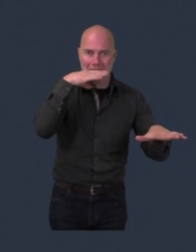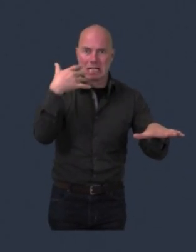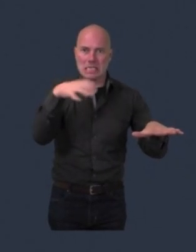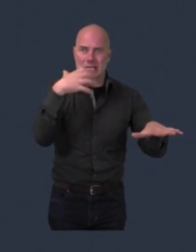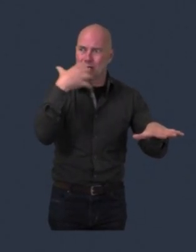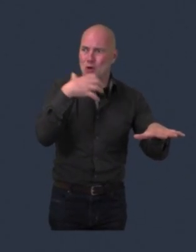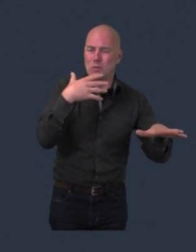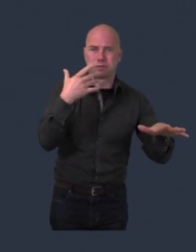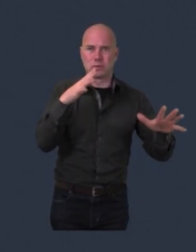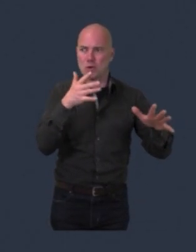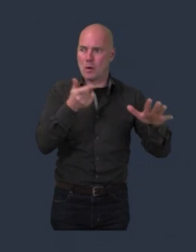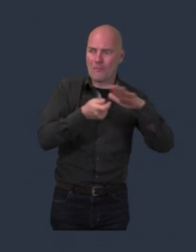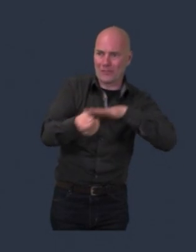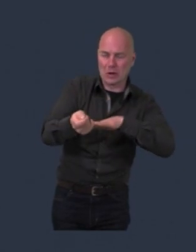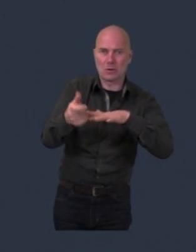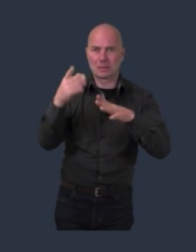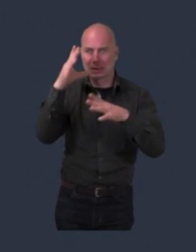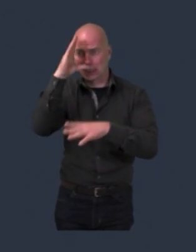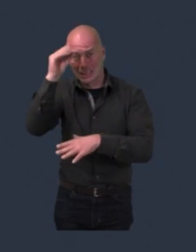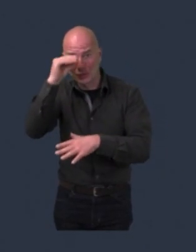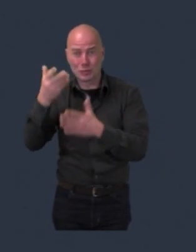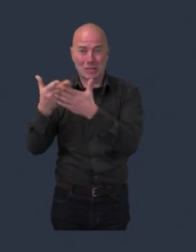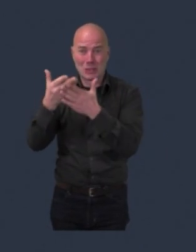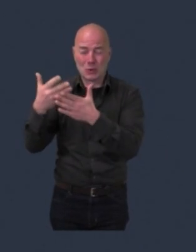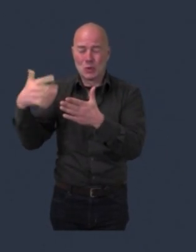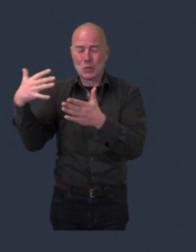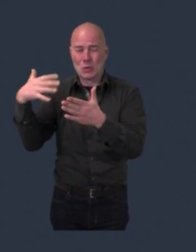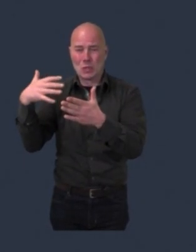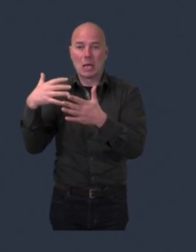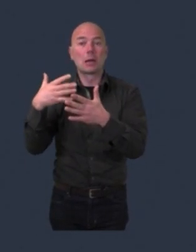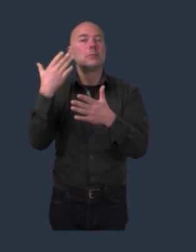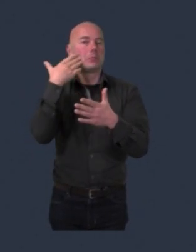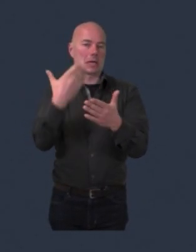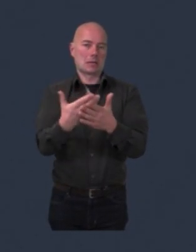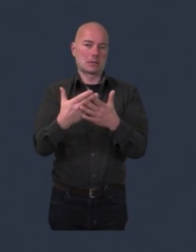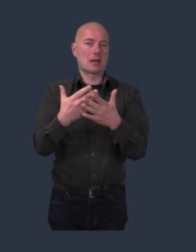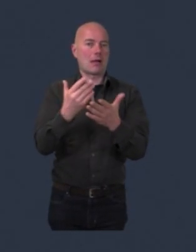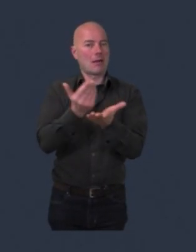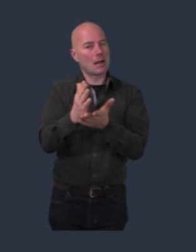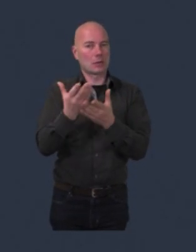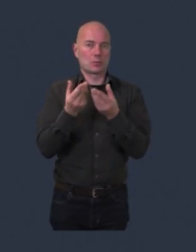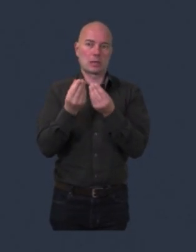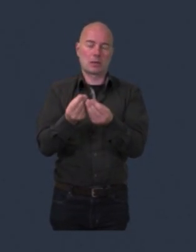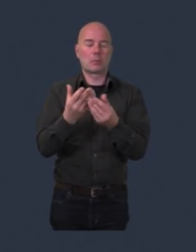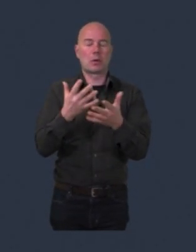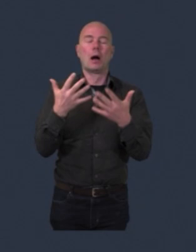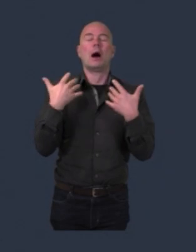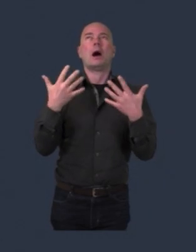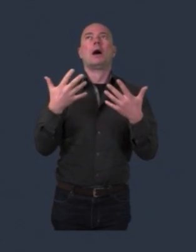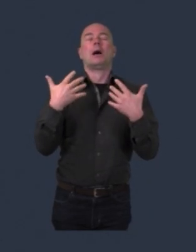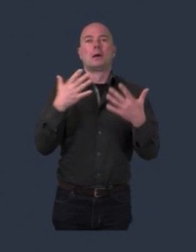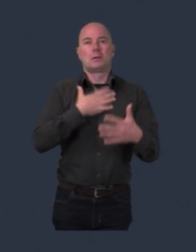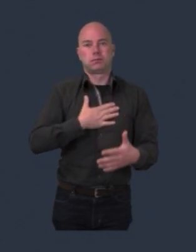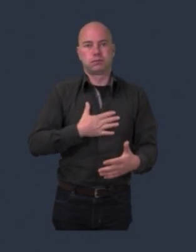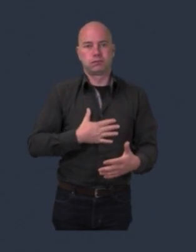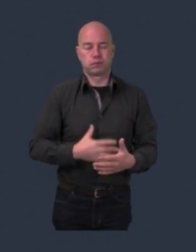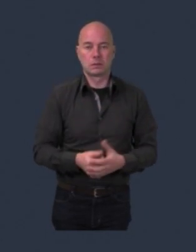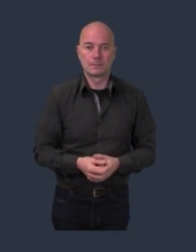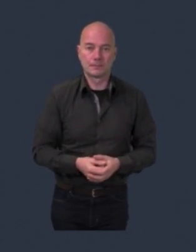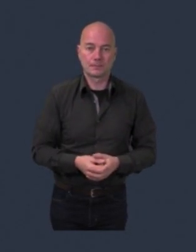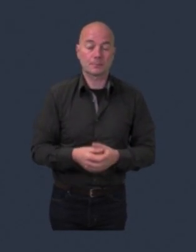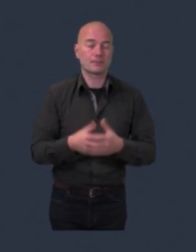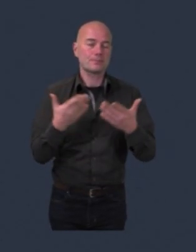qui peut être apportée, je pense, dans ce contexte de crise que nous connaissons. Et puis enfin, et je pense que c'est aussi très